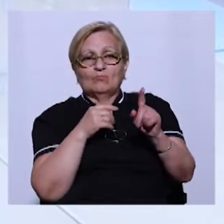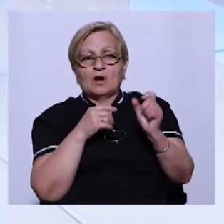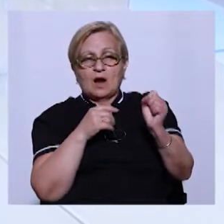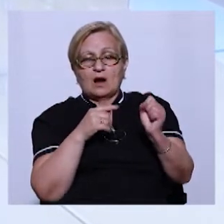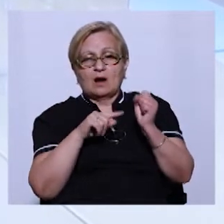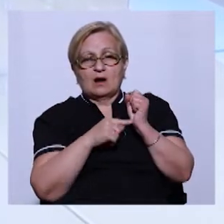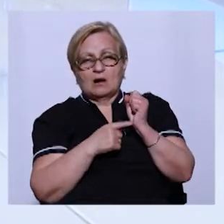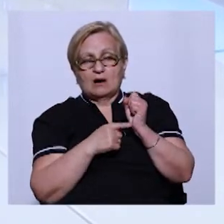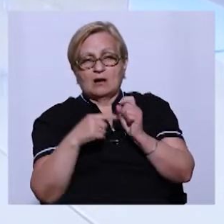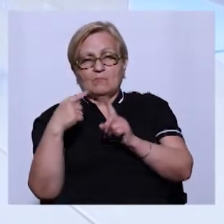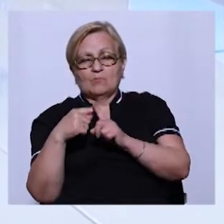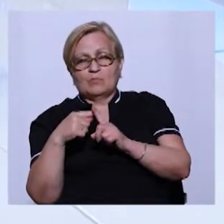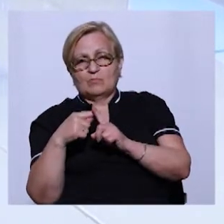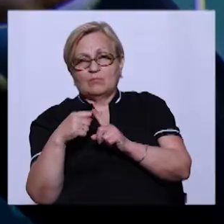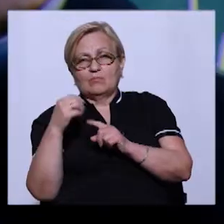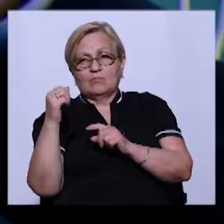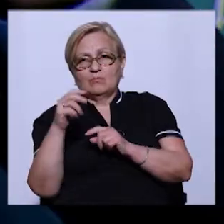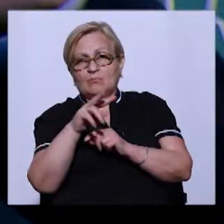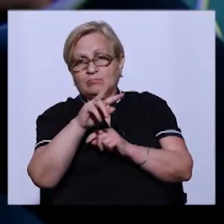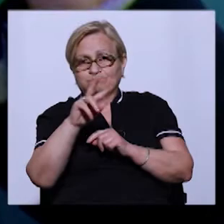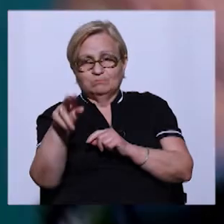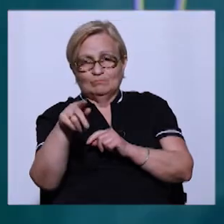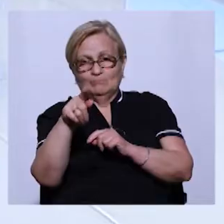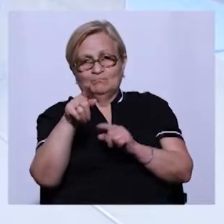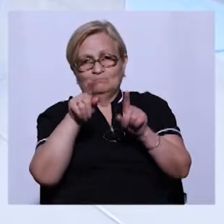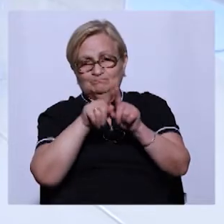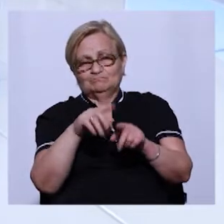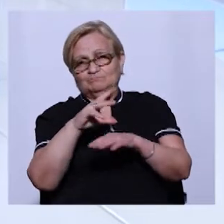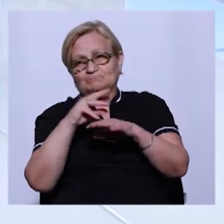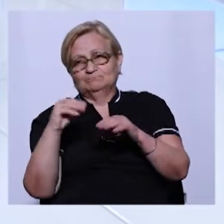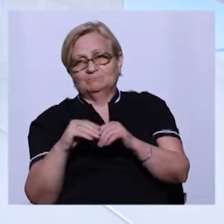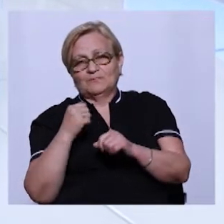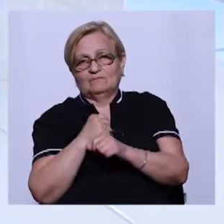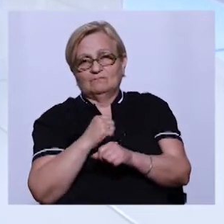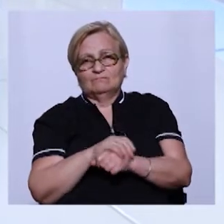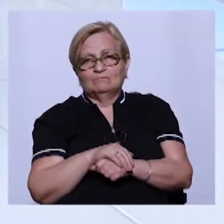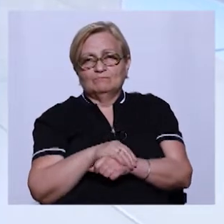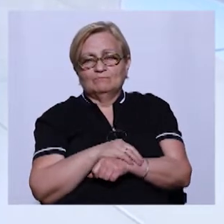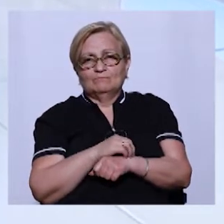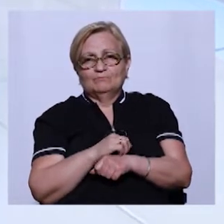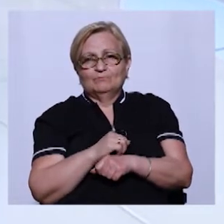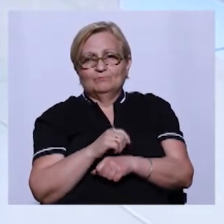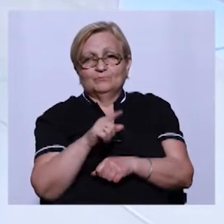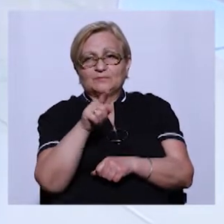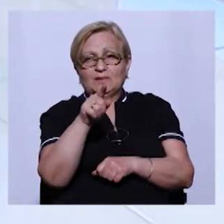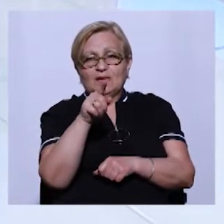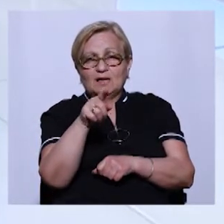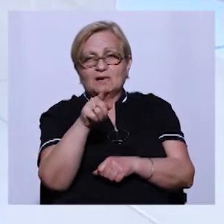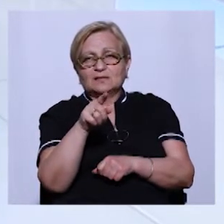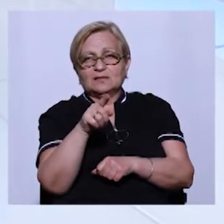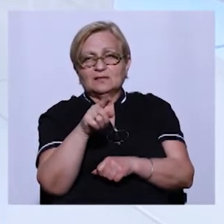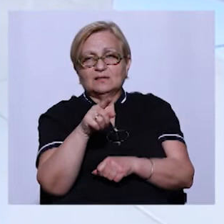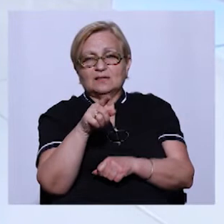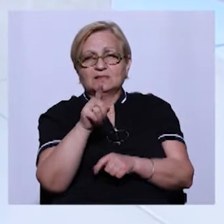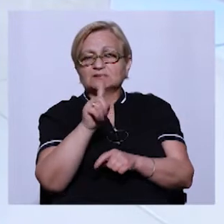აგამრავლებული b+c-ზე არის აგამრავლებული b-ზე დამატებული აგამრავლებული c-ზე. მაგრამ აი ეს გამოსახულება თავისთავად რა